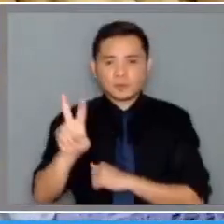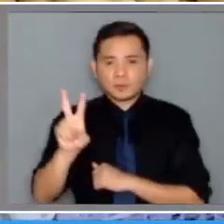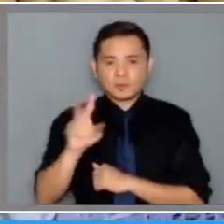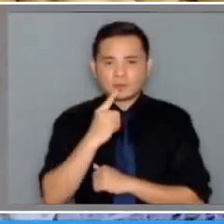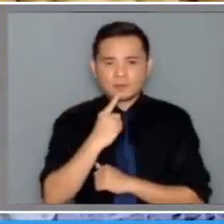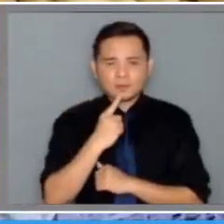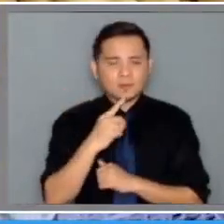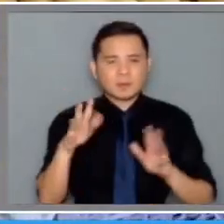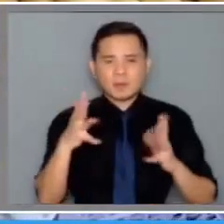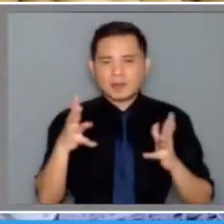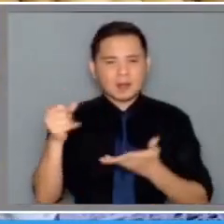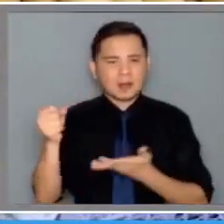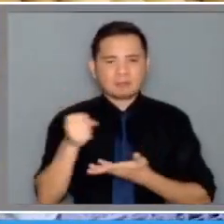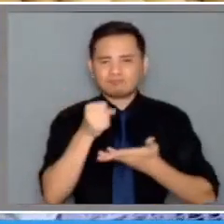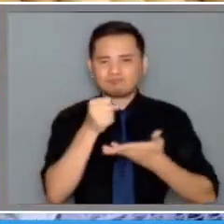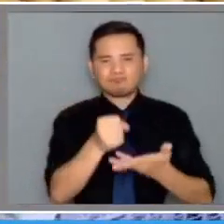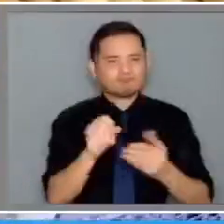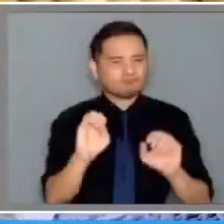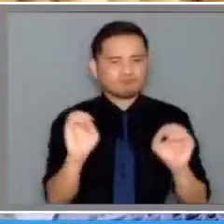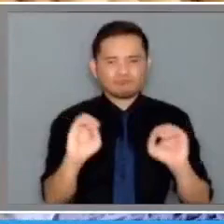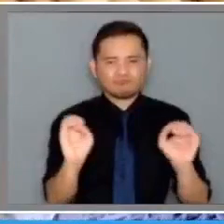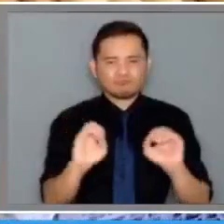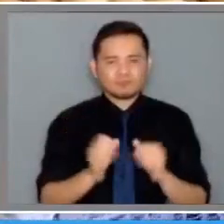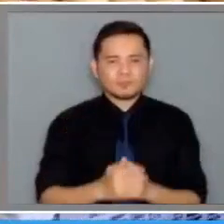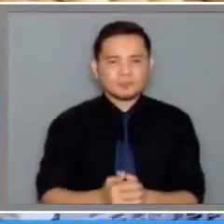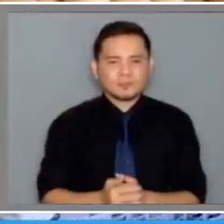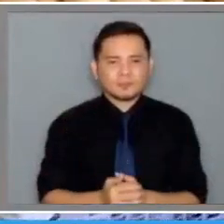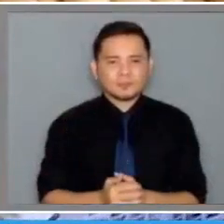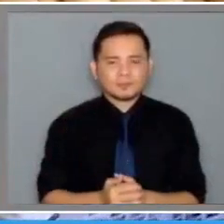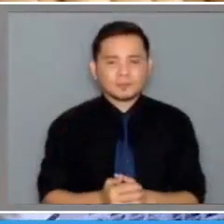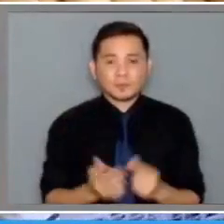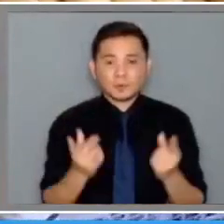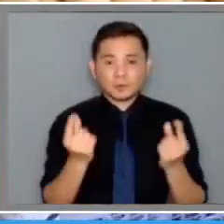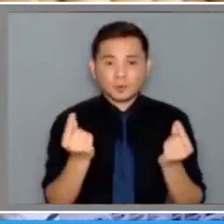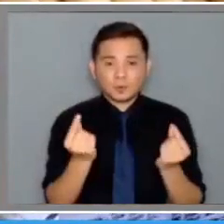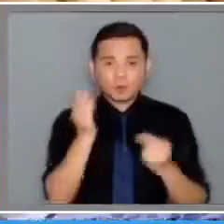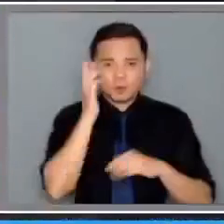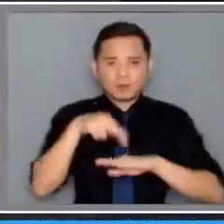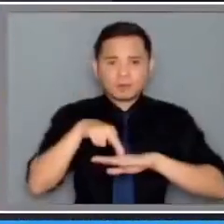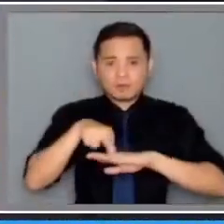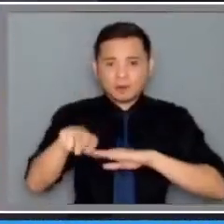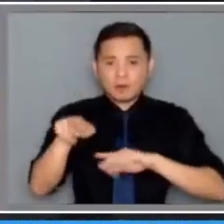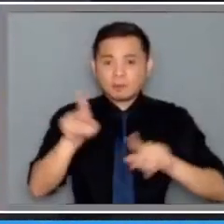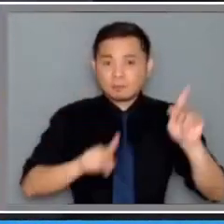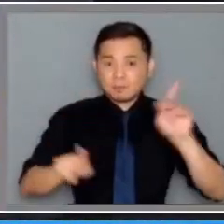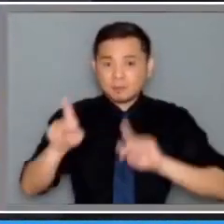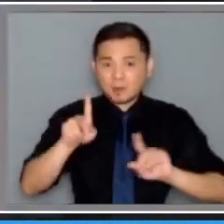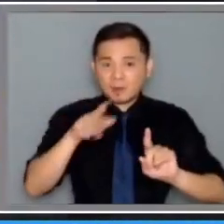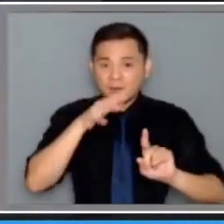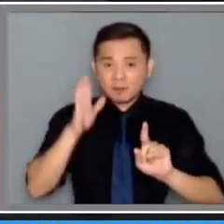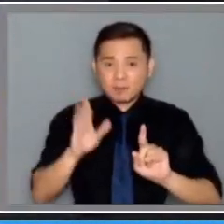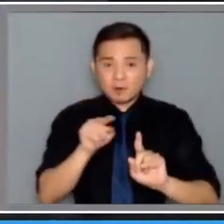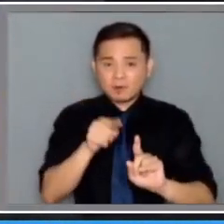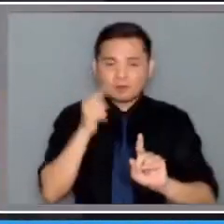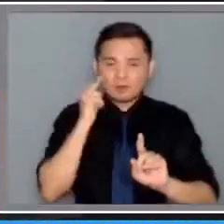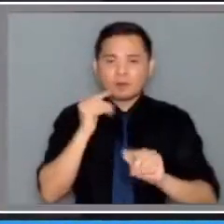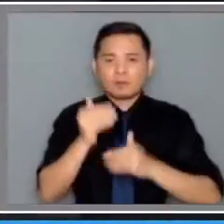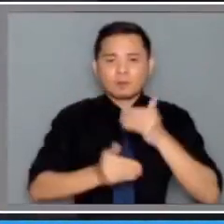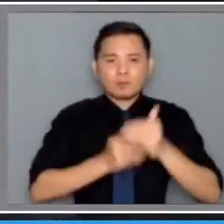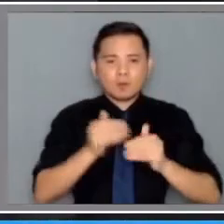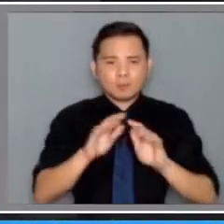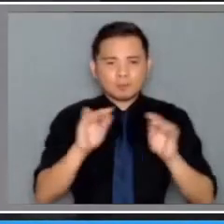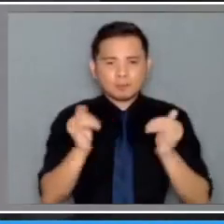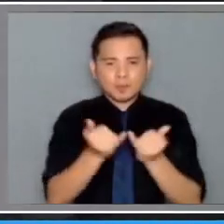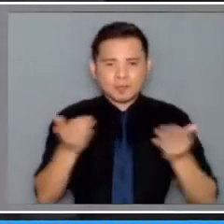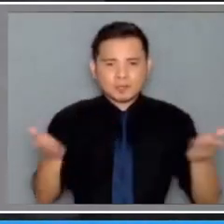maibibigay na cash bilang ayuda. Sa halip ay ire-refer daw nila ang mga apektadong magsasaka sa mga processing companies dito sa